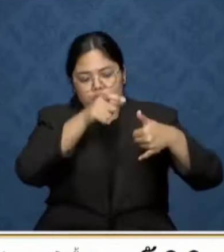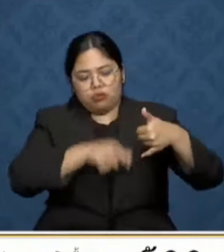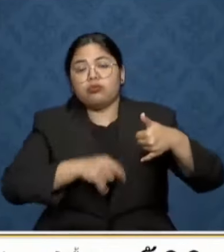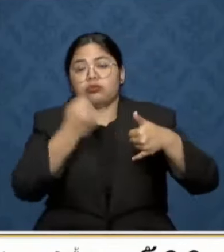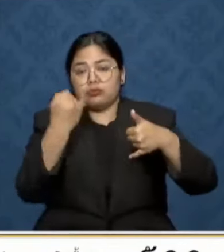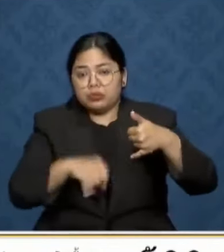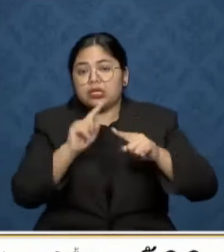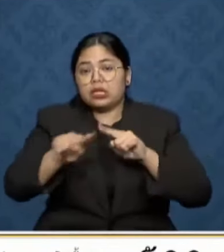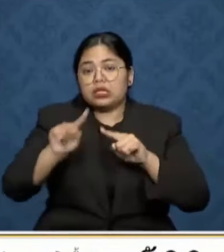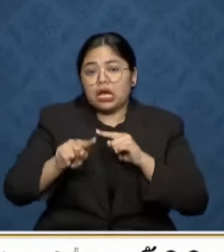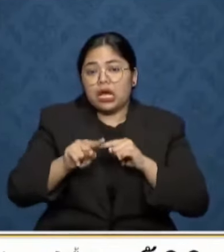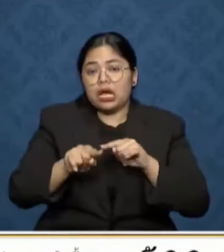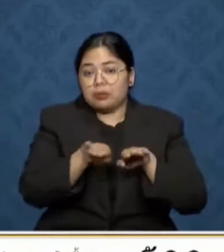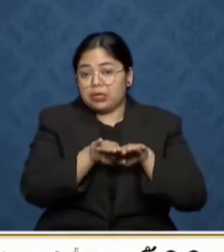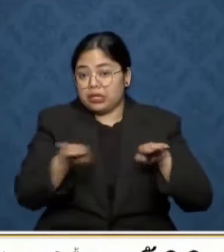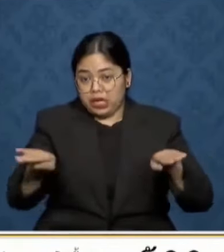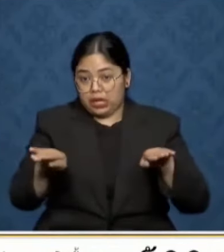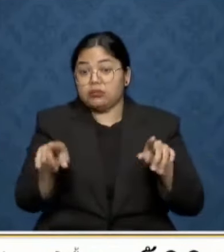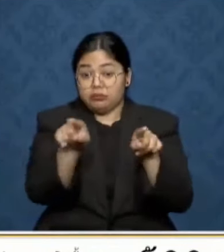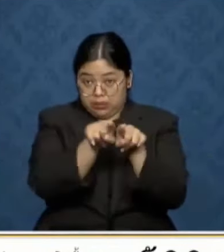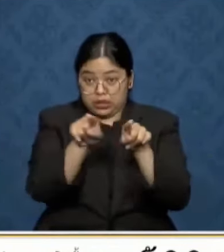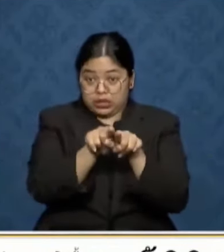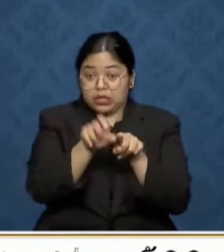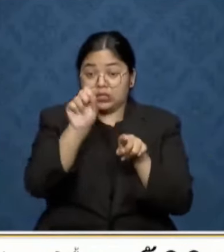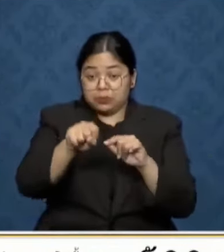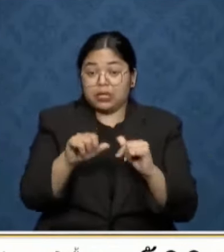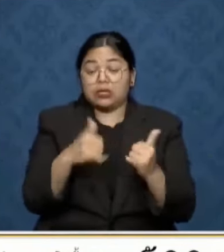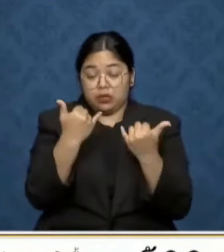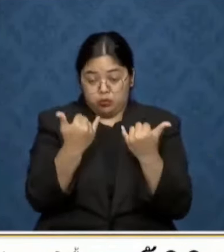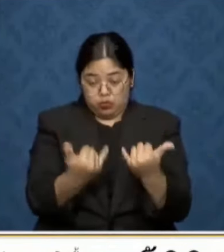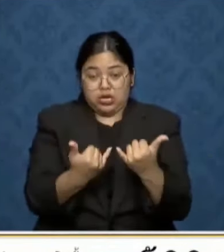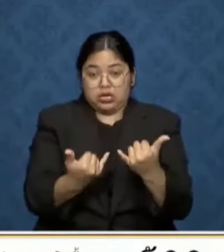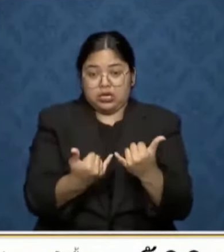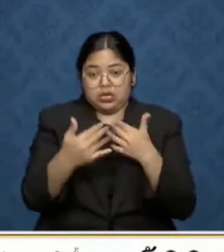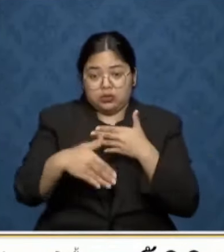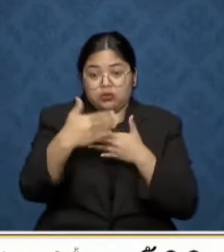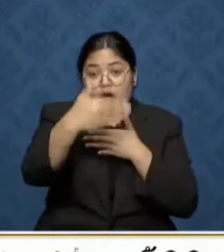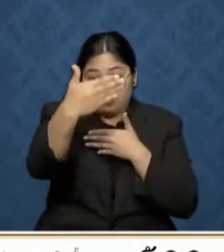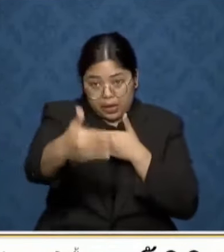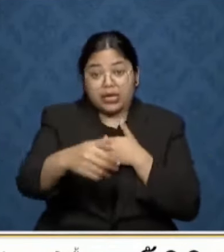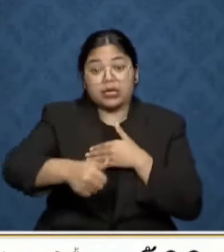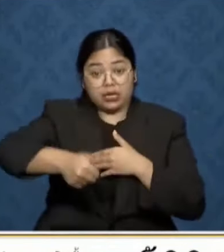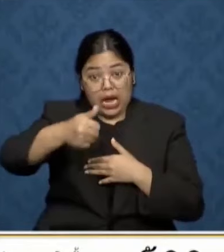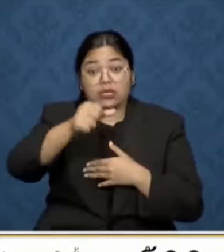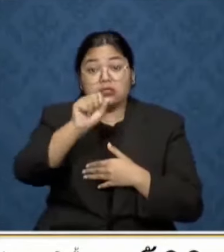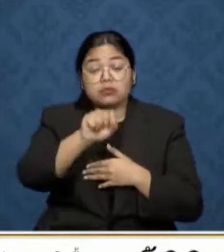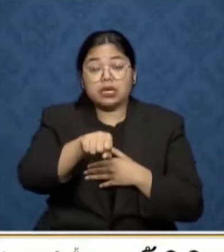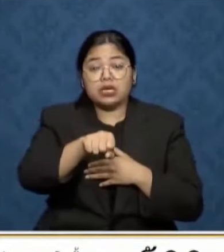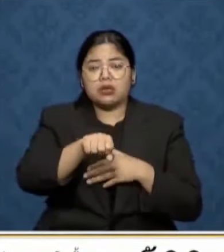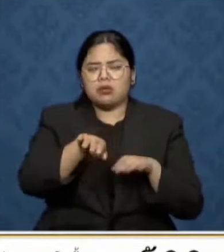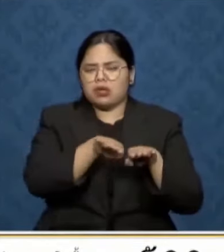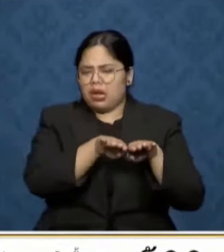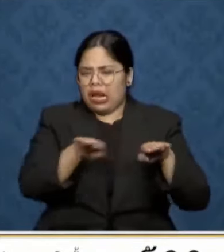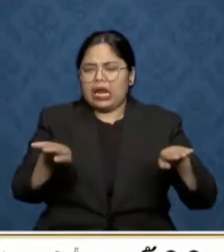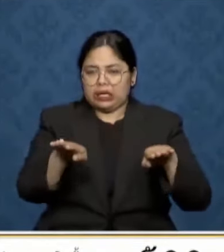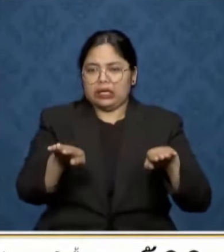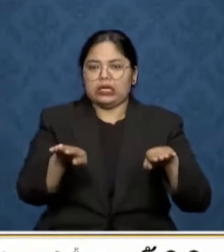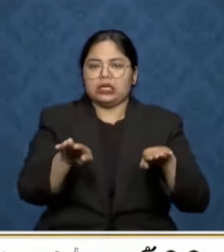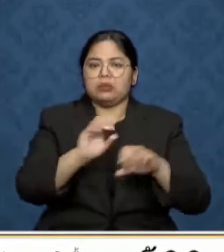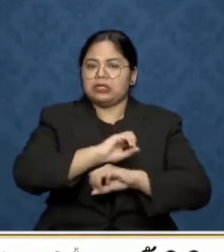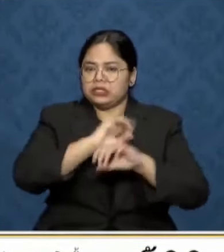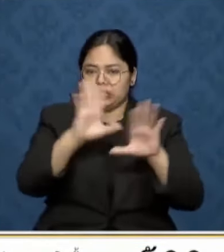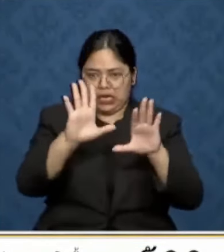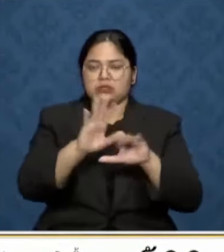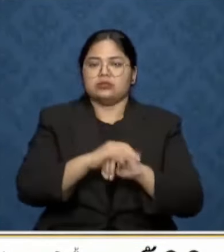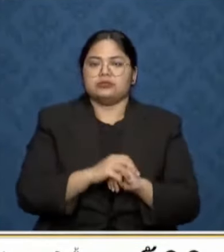จะสามารถยứดหักเกนนี้นับตั้งแต่วันนี้ได้ไครับขอหกเกนทมเปรปประธรมกวανนี้ไดไคร